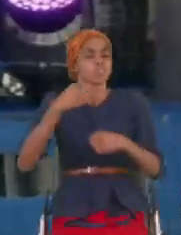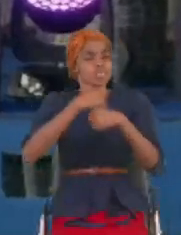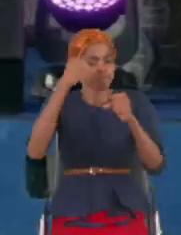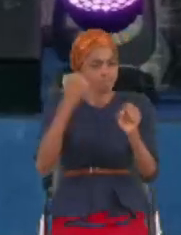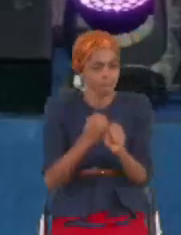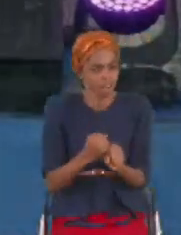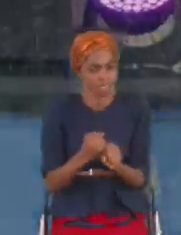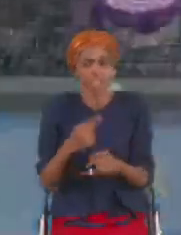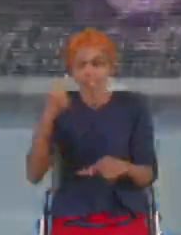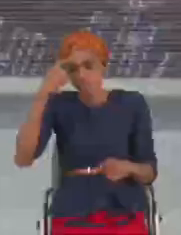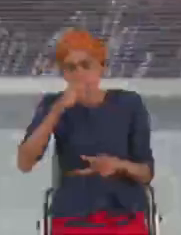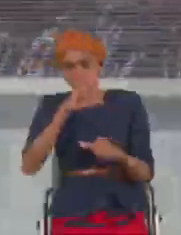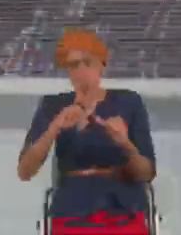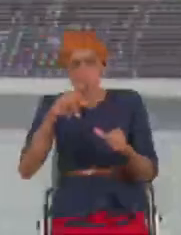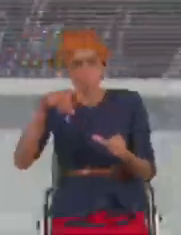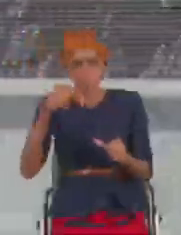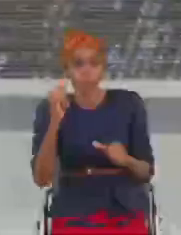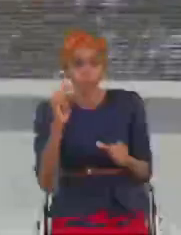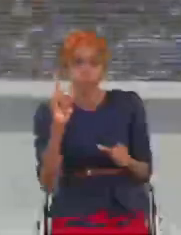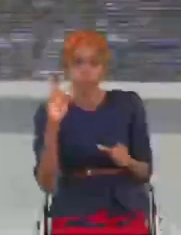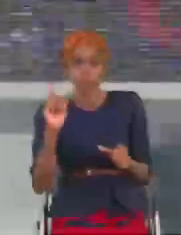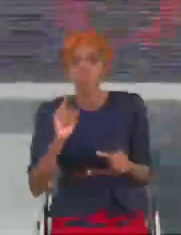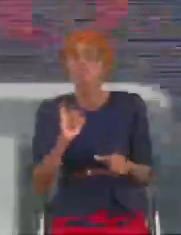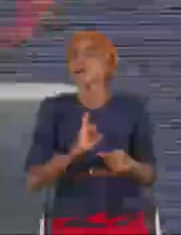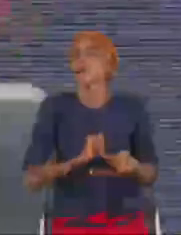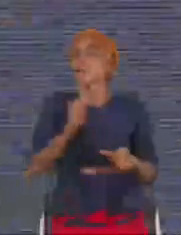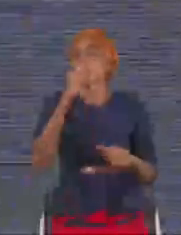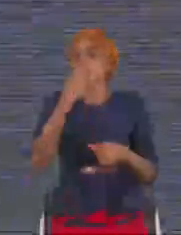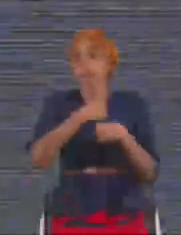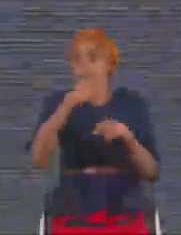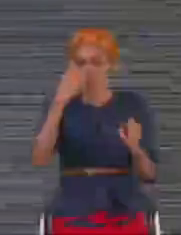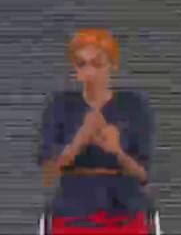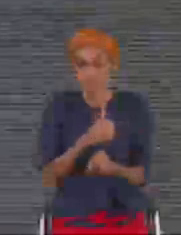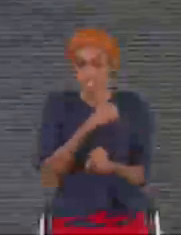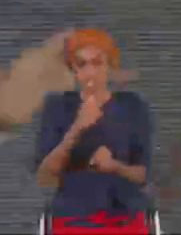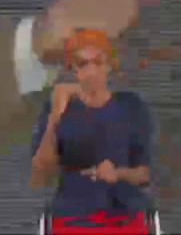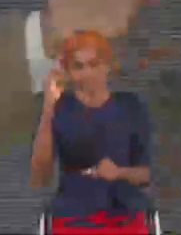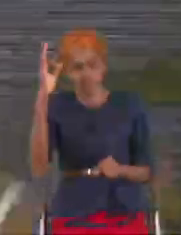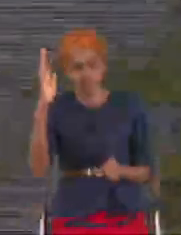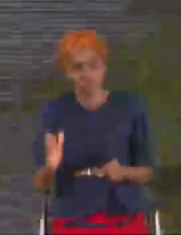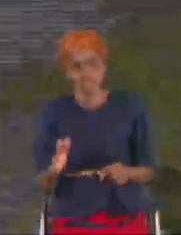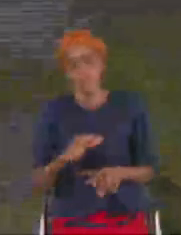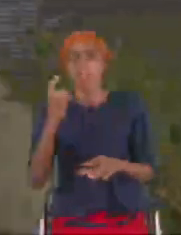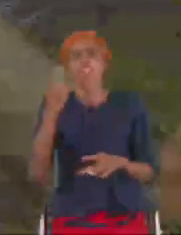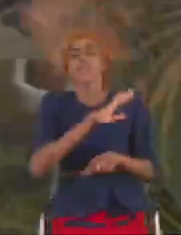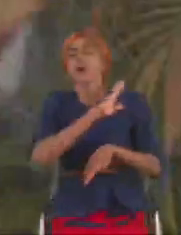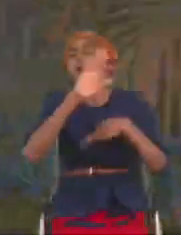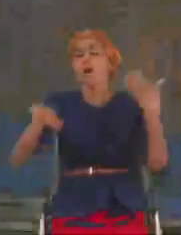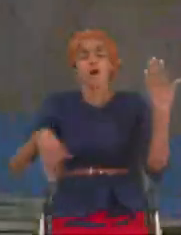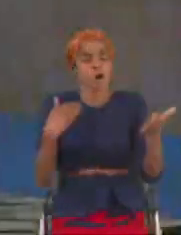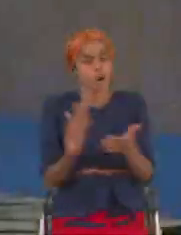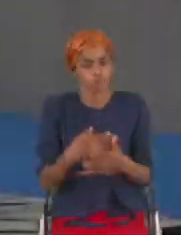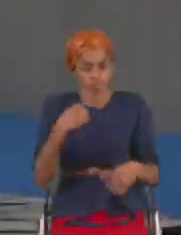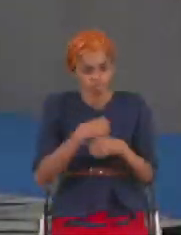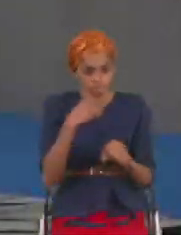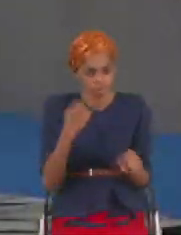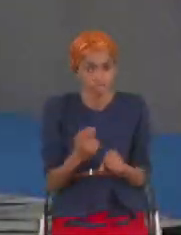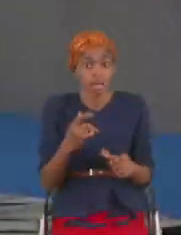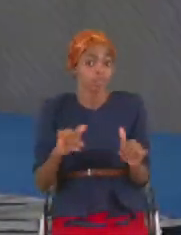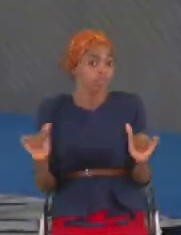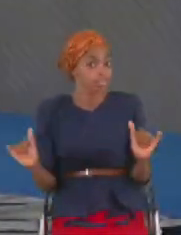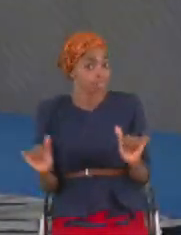par sa pole j'ai été faire ministre ils étaient tous formés et